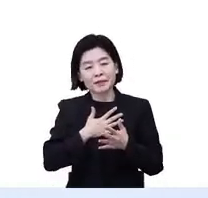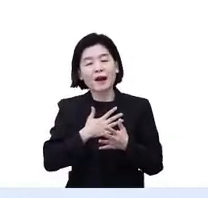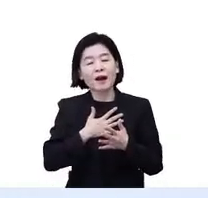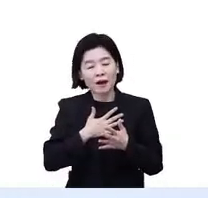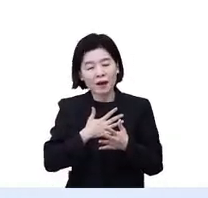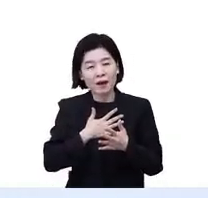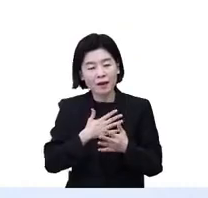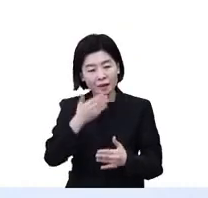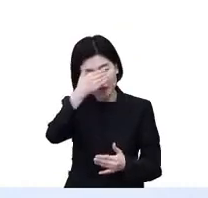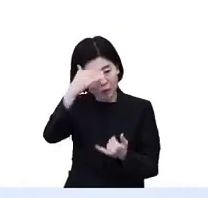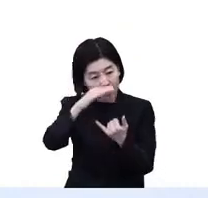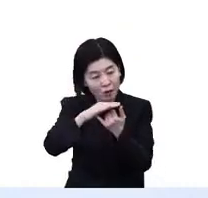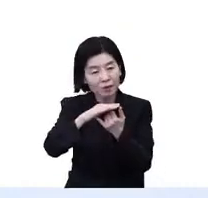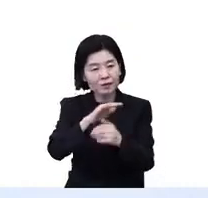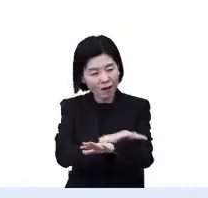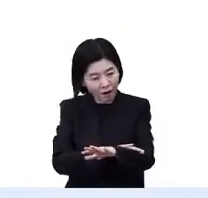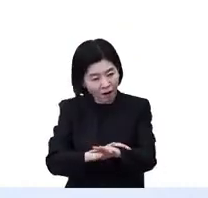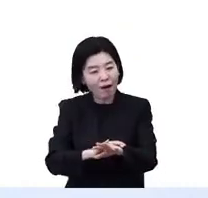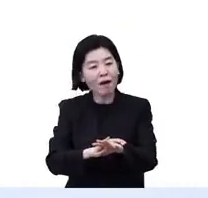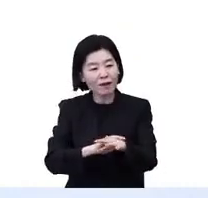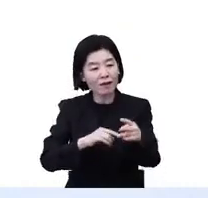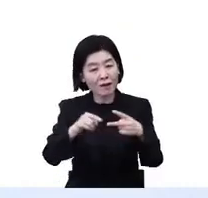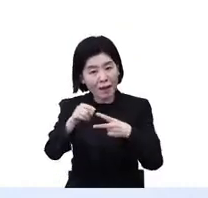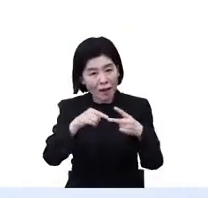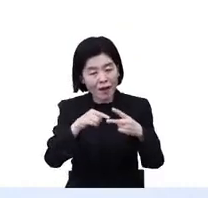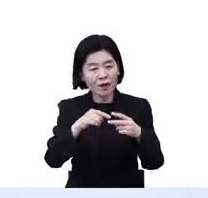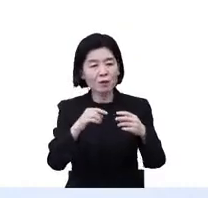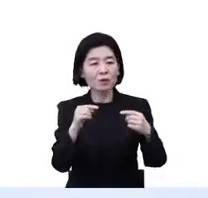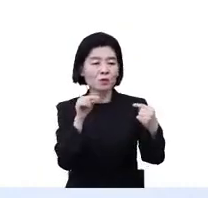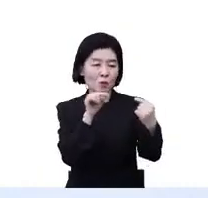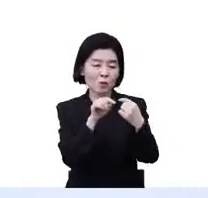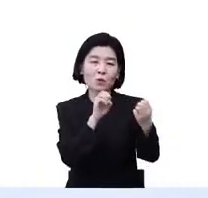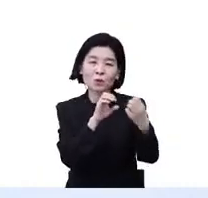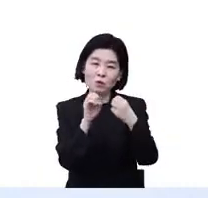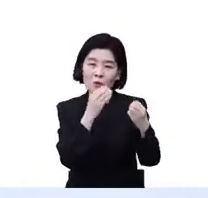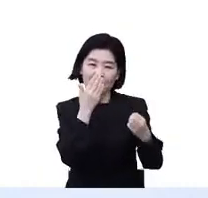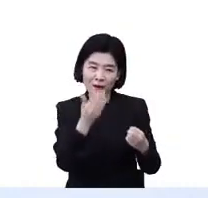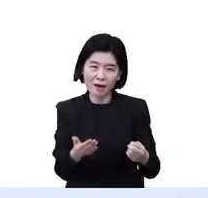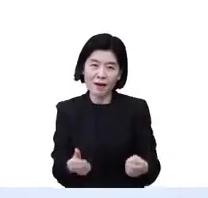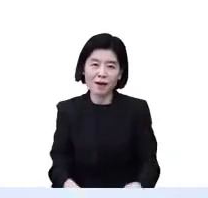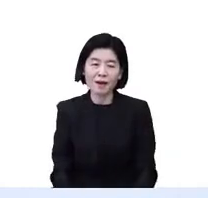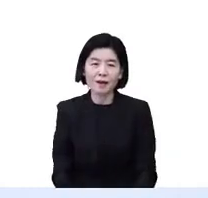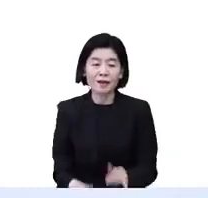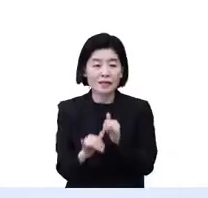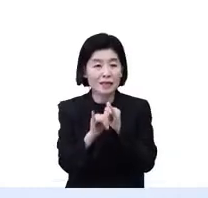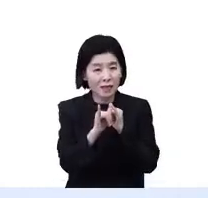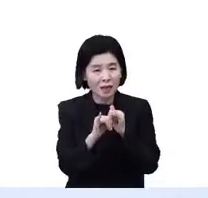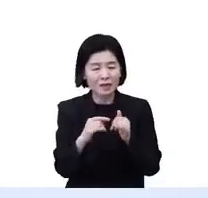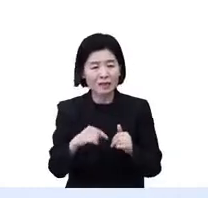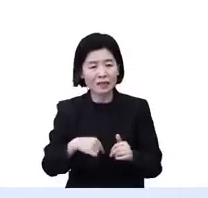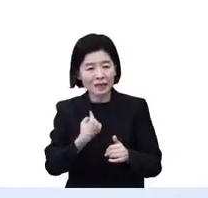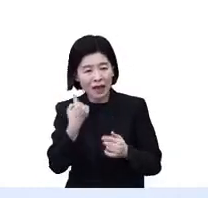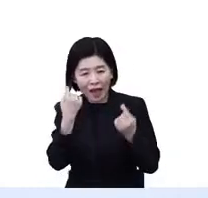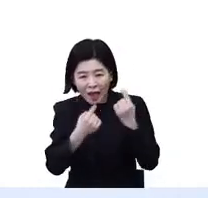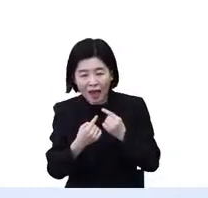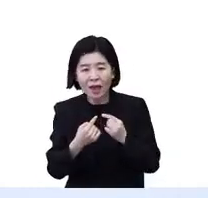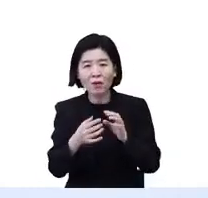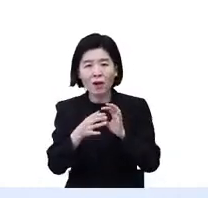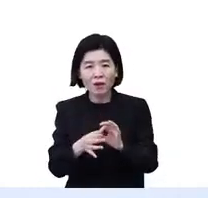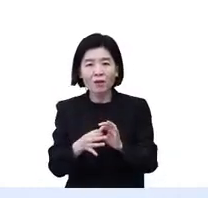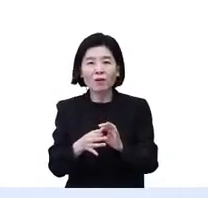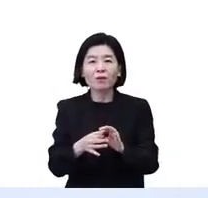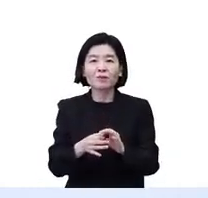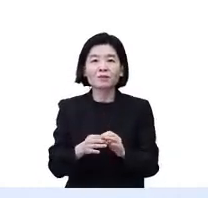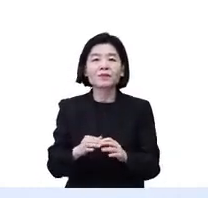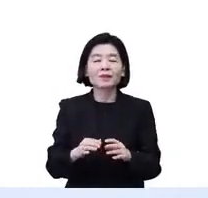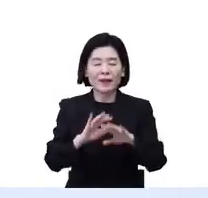하면서 청소년들을 더 깊이 이해하고 또 소통할 수 있게 된 것 같아요. 여기에 자살과 자해에 대한 부분까지